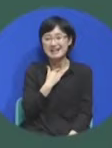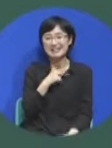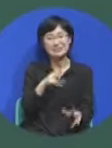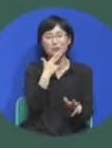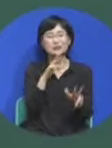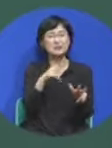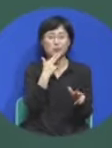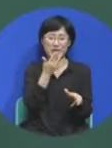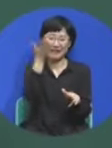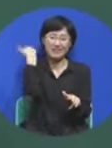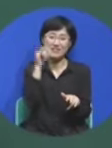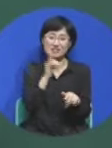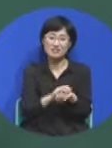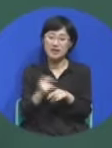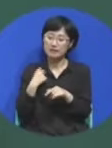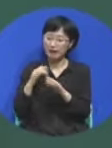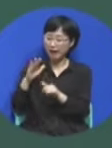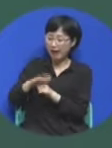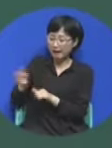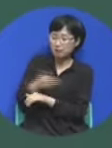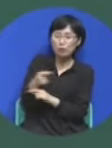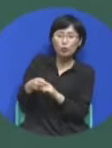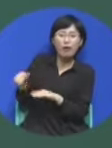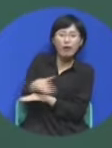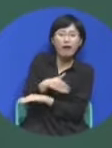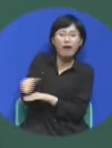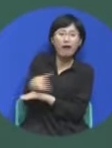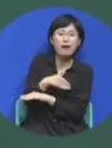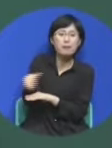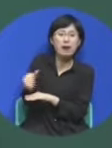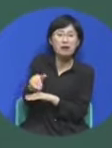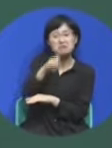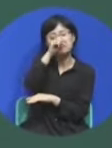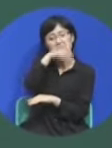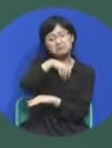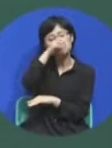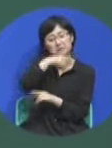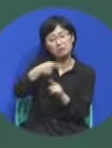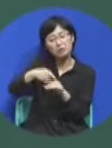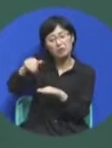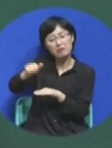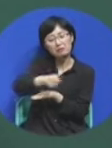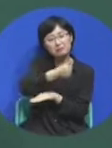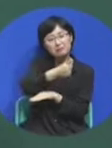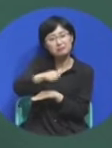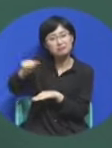可能年纪大的人知道这个祷告院. 하긴 뭐 제가 어려서부터 신앙생활을 했는데 아주 미지근한 신앙생활을